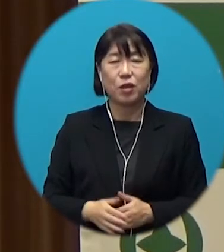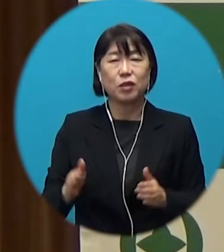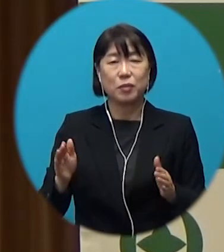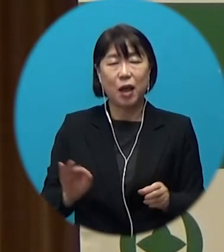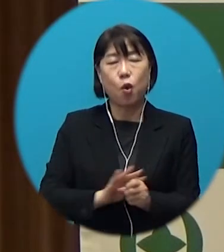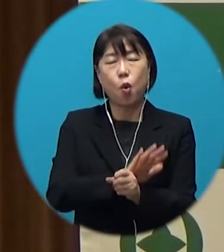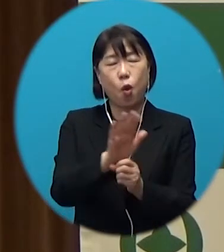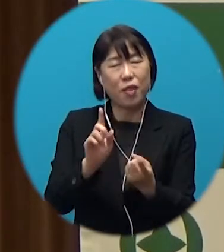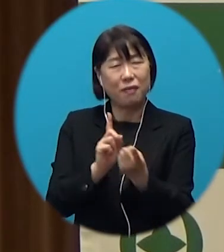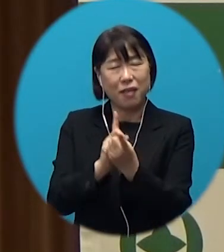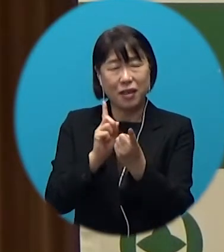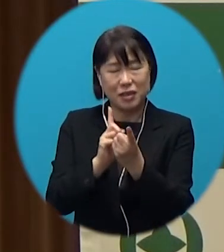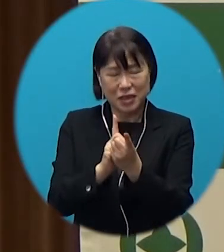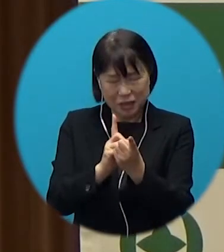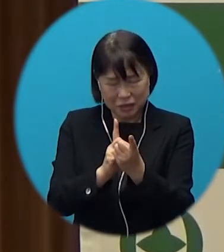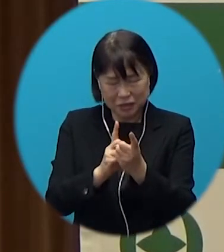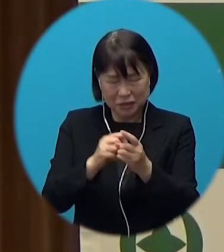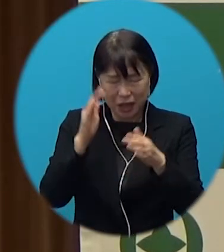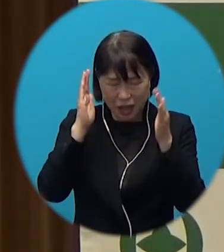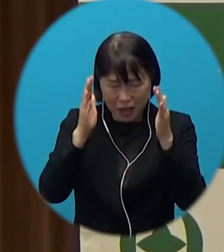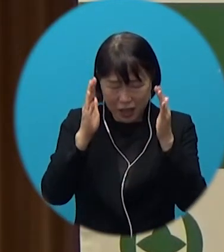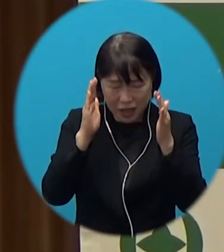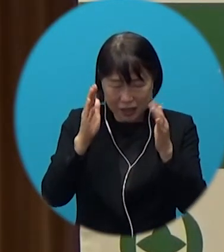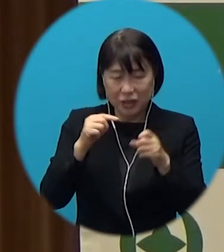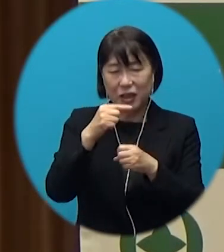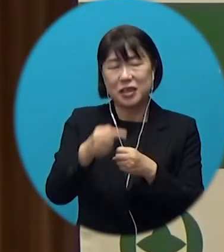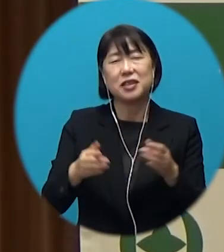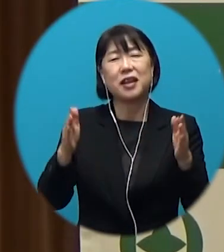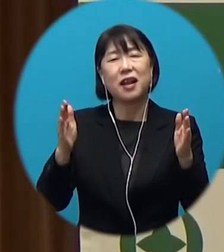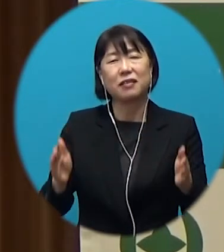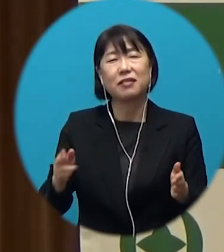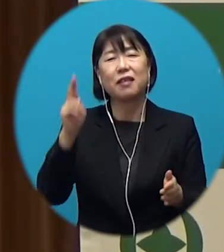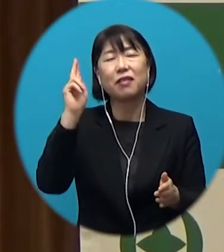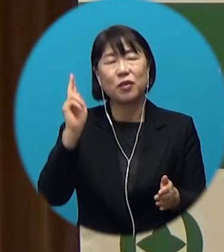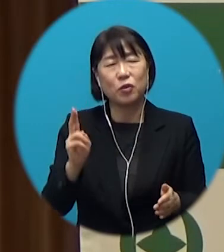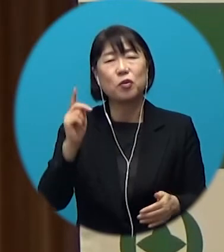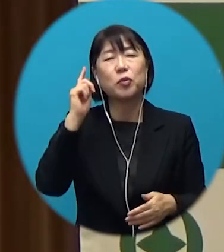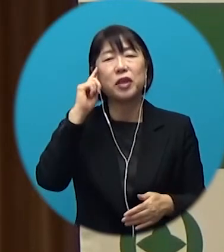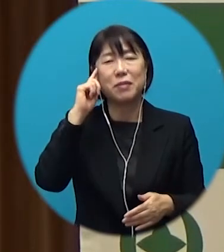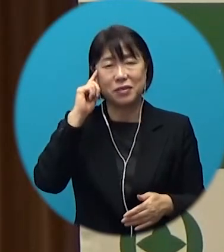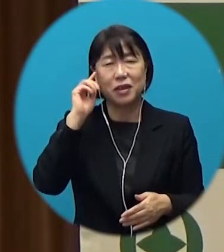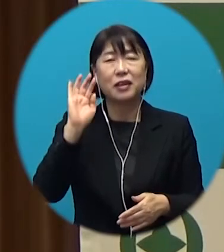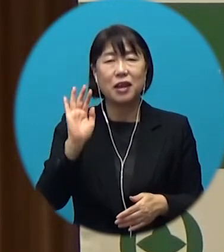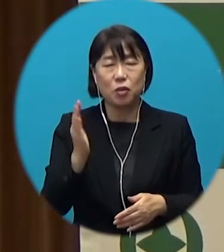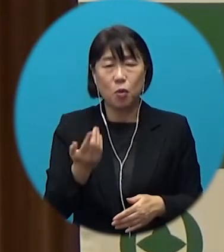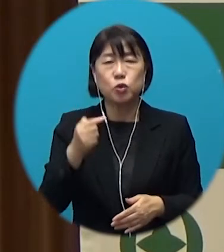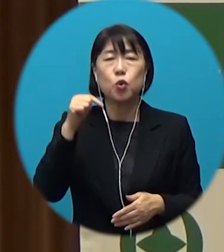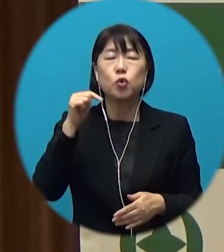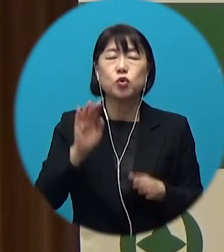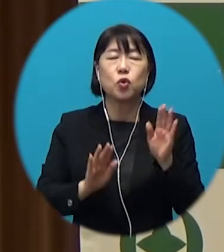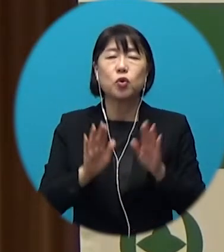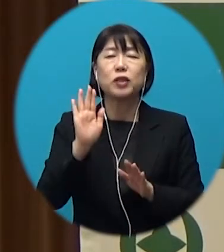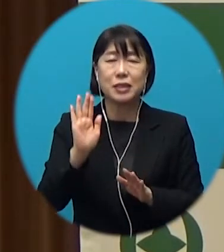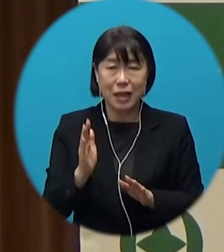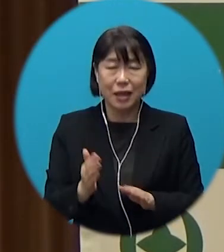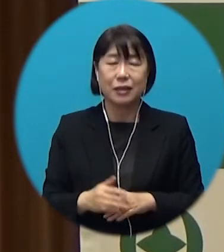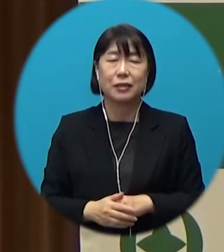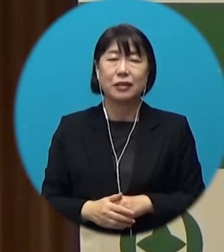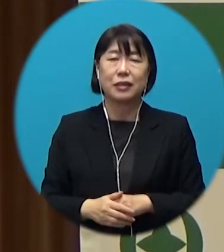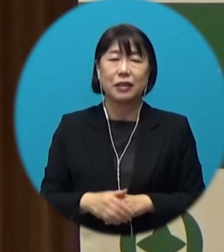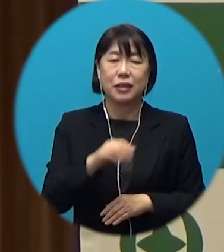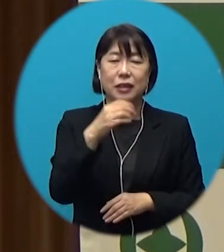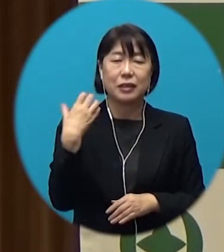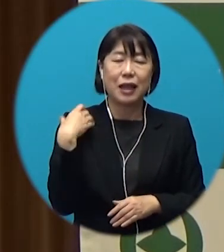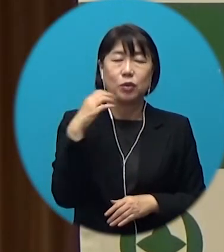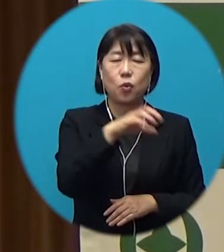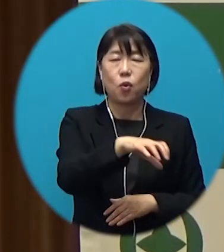に明け暮れる1年だったのではないかというふうに思っていますが、その中でもですね、所管の担当職